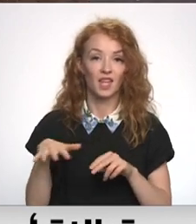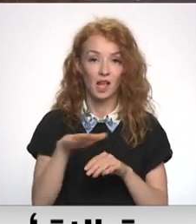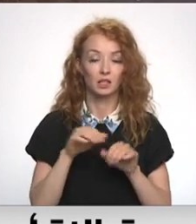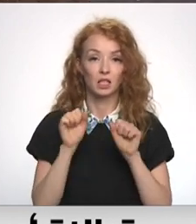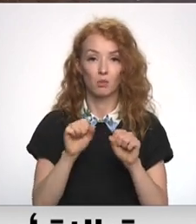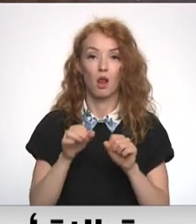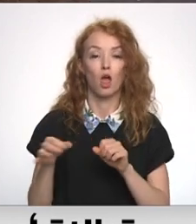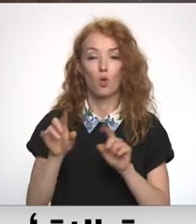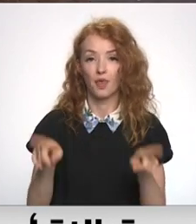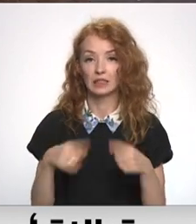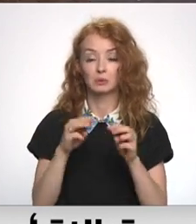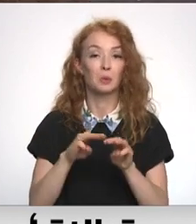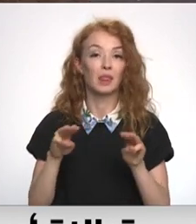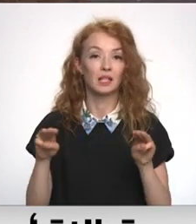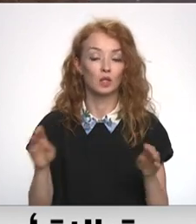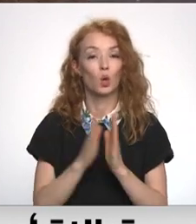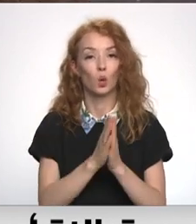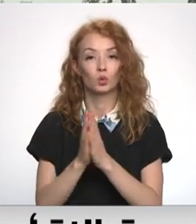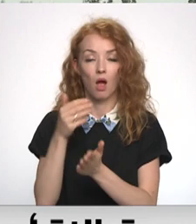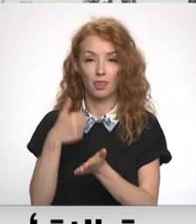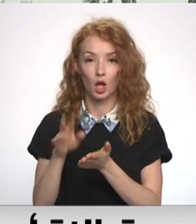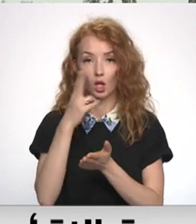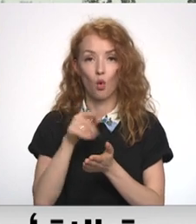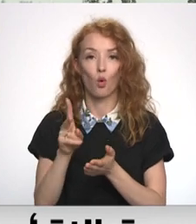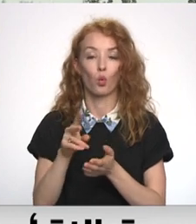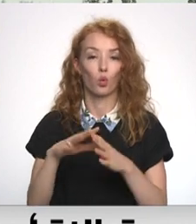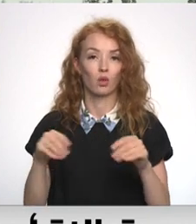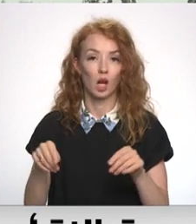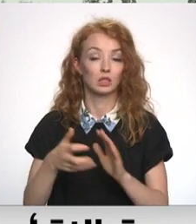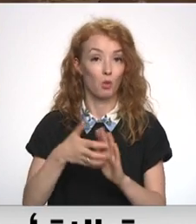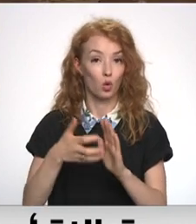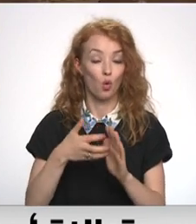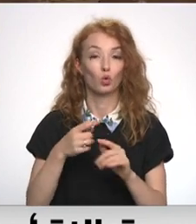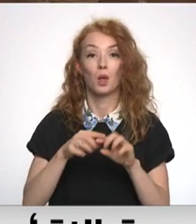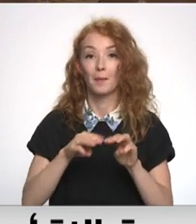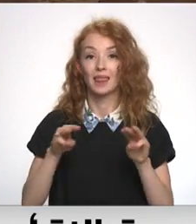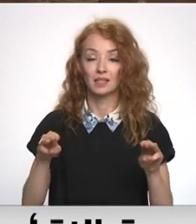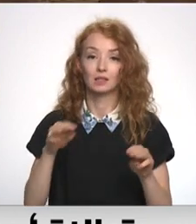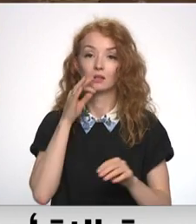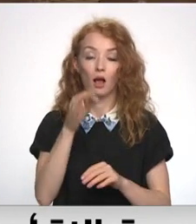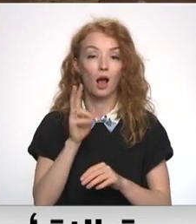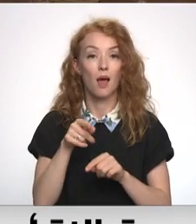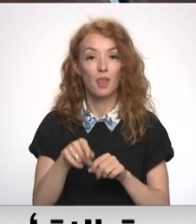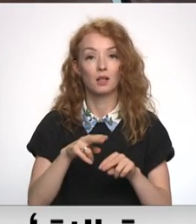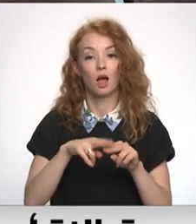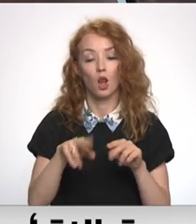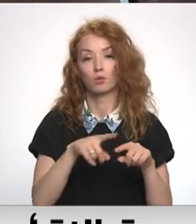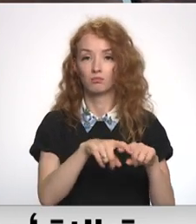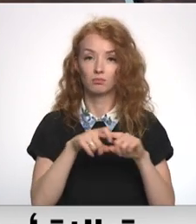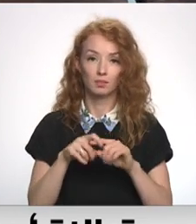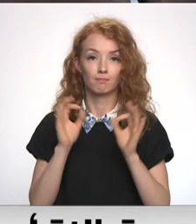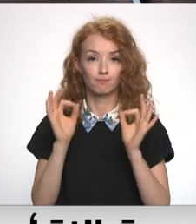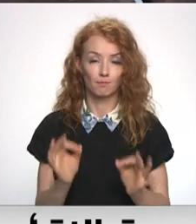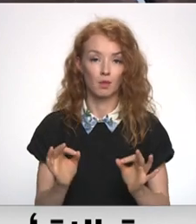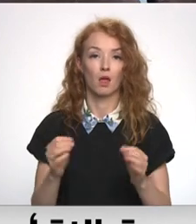reģionālās attīstības ministrija aicināja atteikties no kūdras izmantošanas. Ministrs uzsver, ka atteikšanās ļaus piesaistīt taisnīga pārkārtošanas